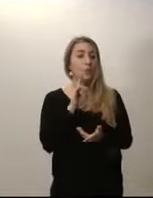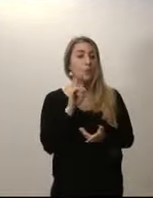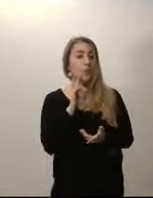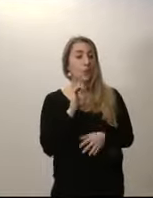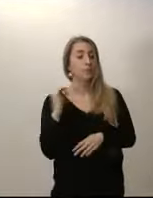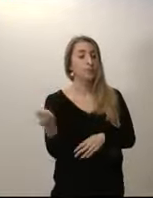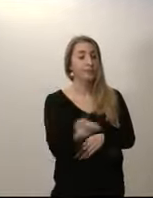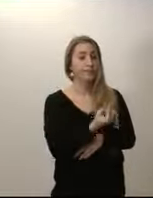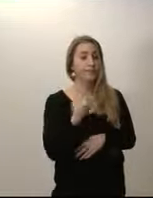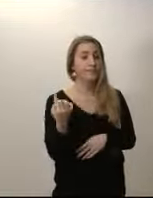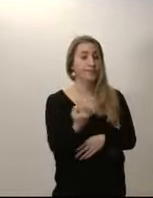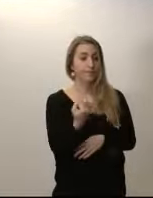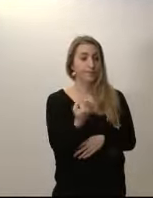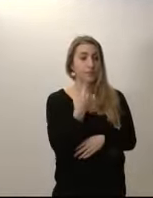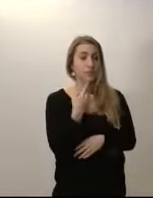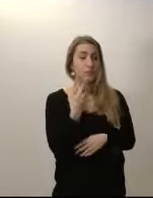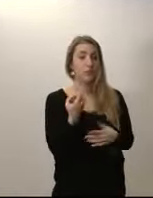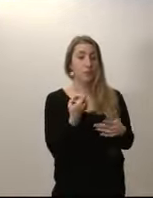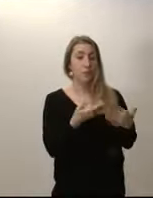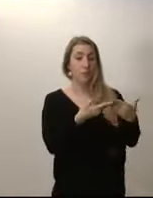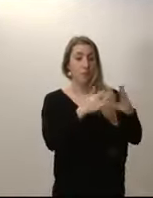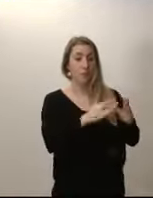une modification des foyers qui sont